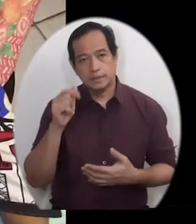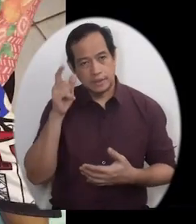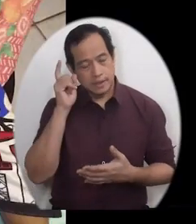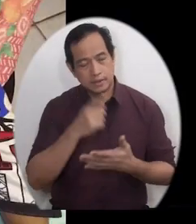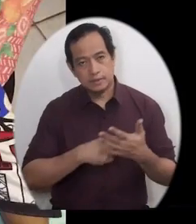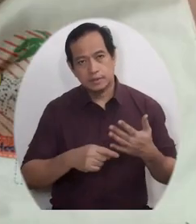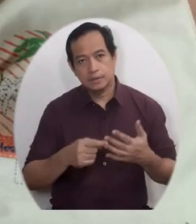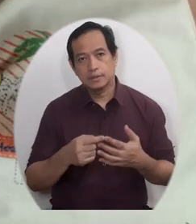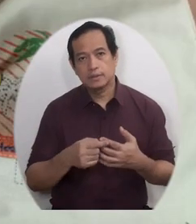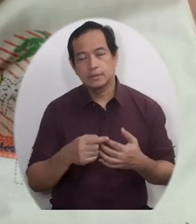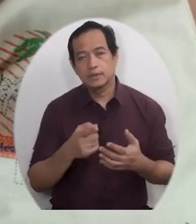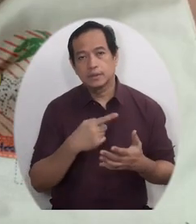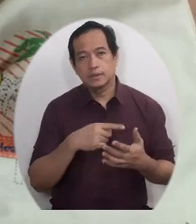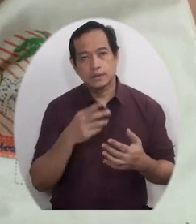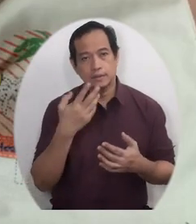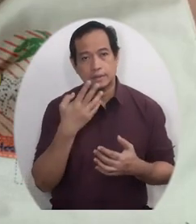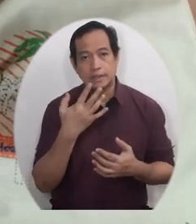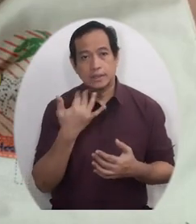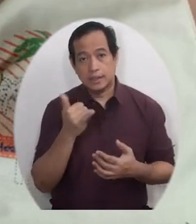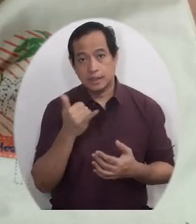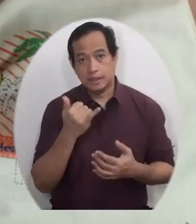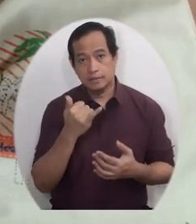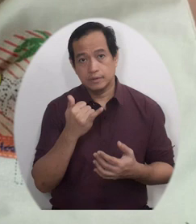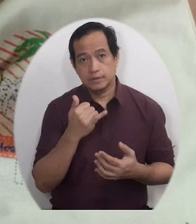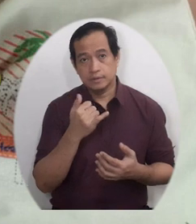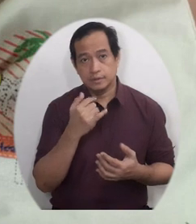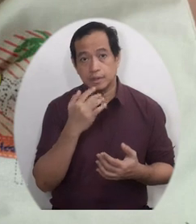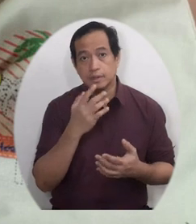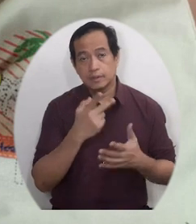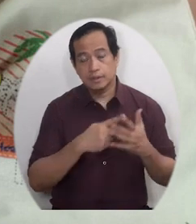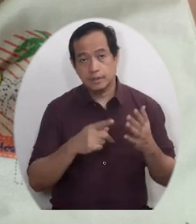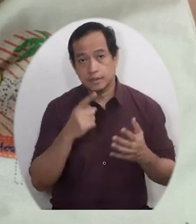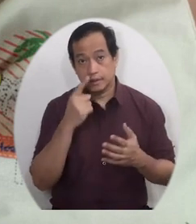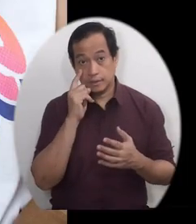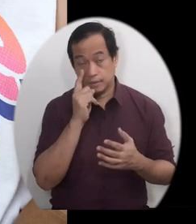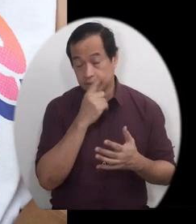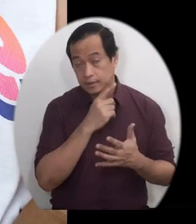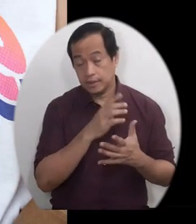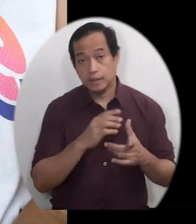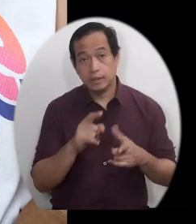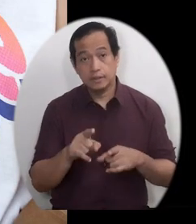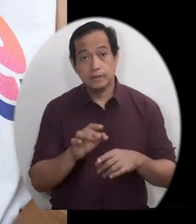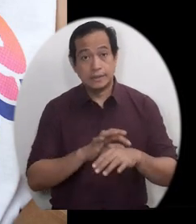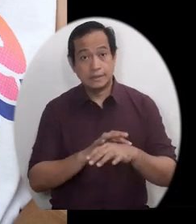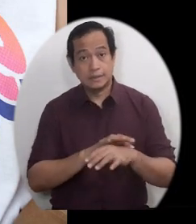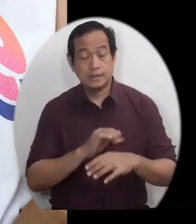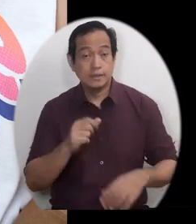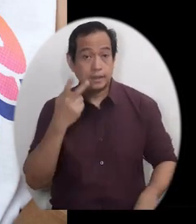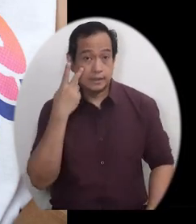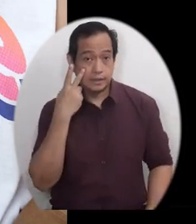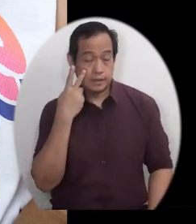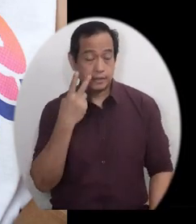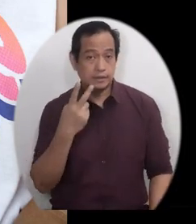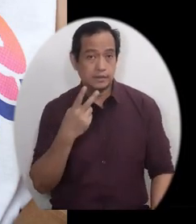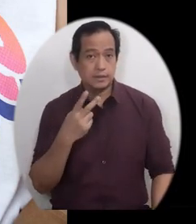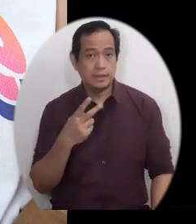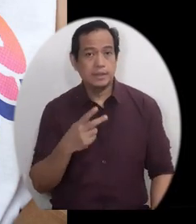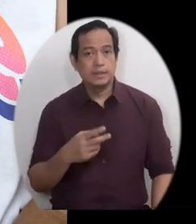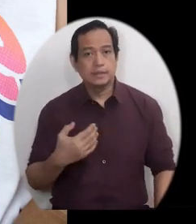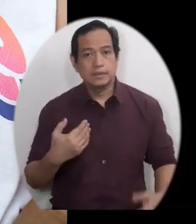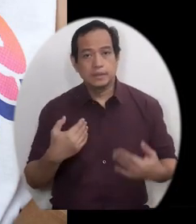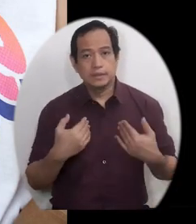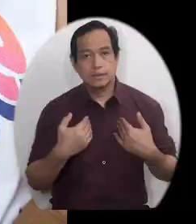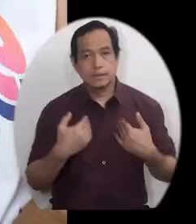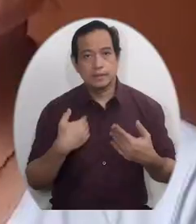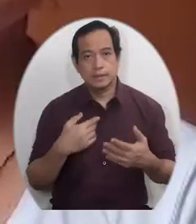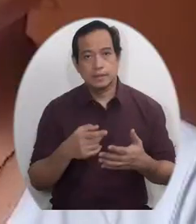Napansin namin na pati na rin yung balat ni Baby ay dumidilaw na rin. Nakita na talaga na malaki na talaga